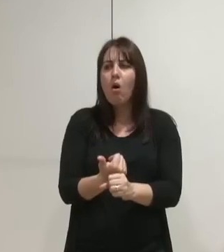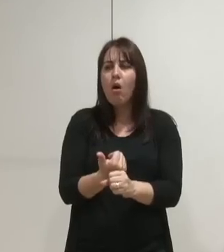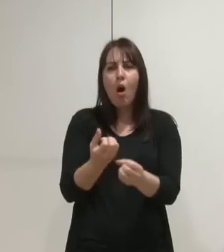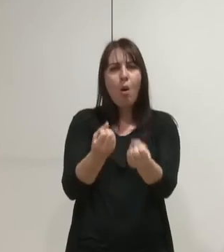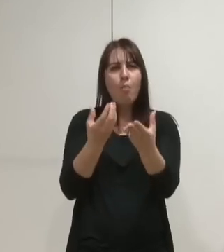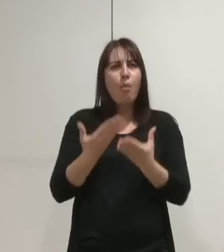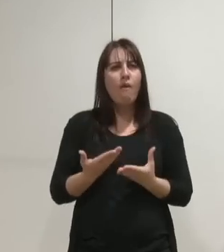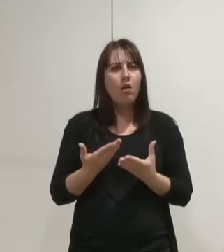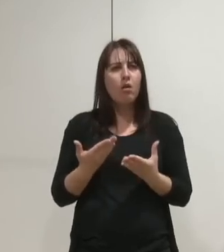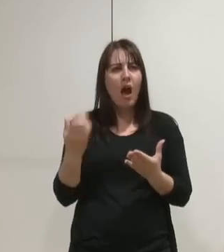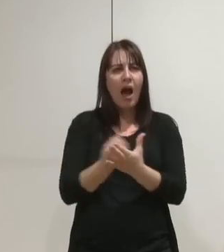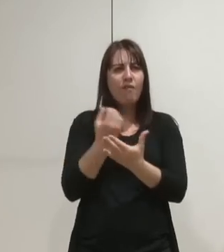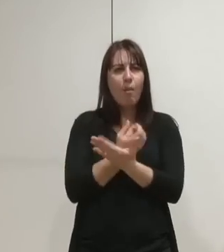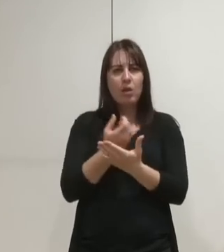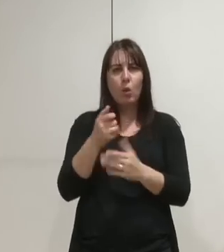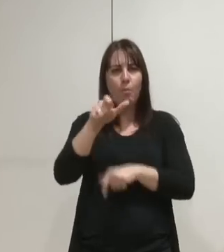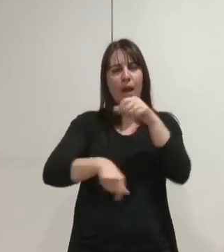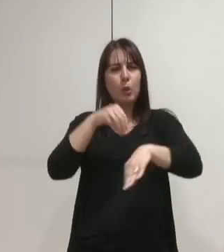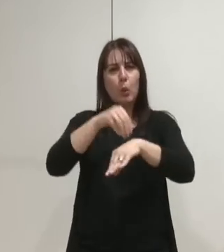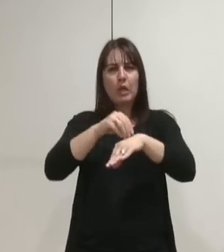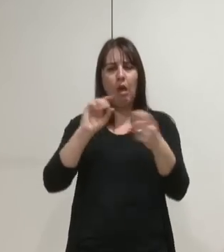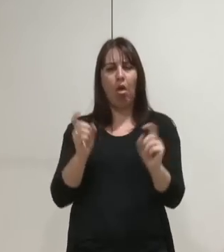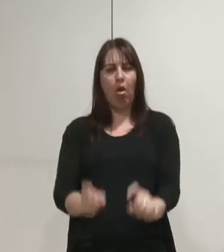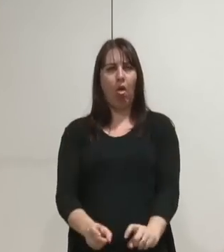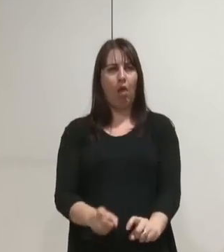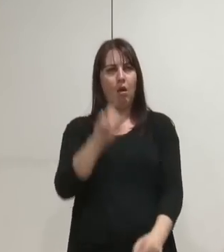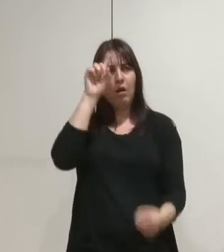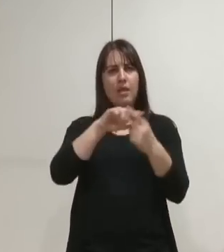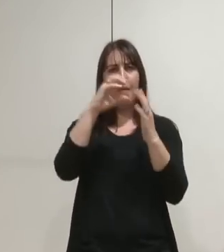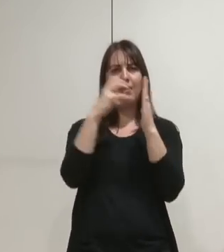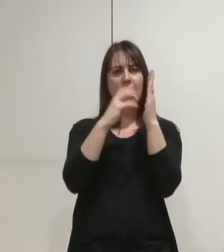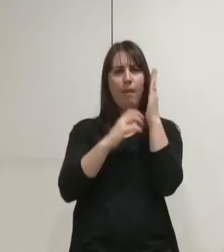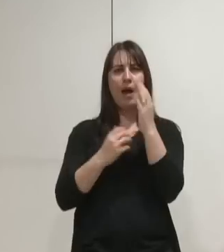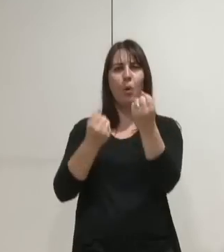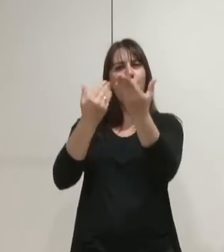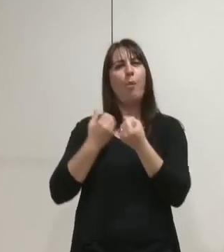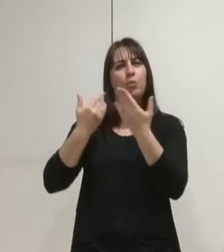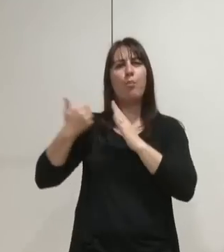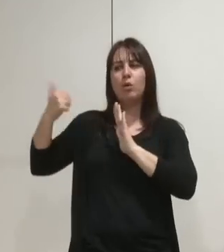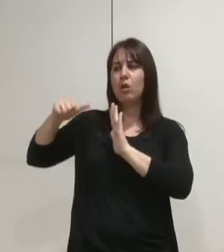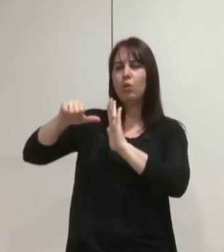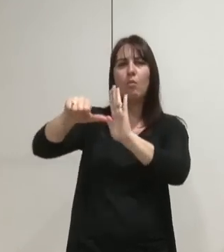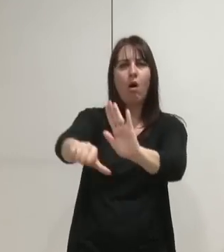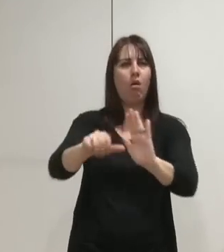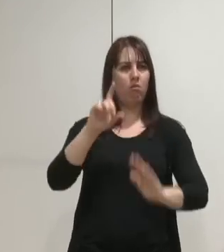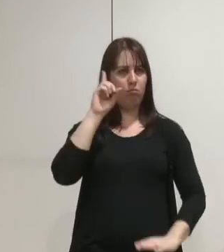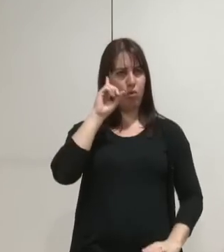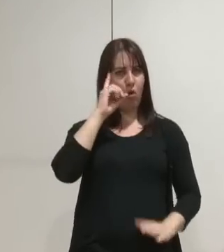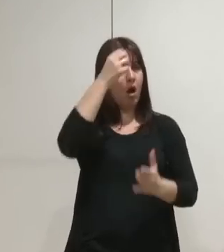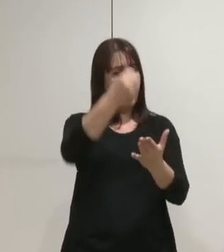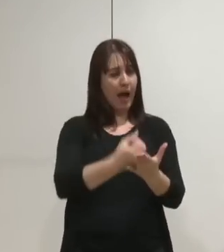dégradation des informations des conseillers sur les délibérations qui nous sont soumise nous avions une un niveau